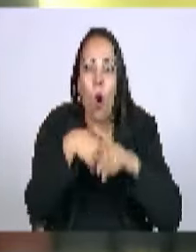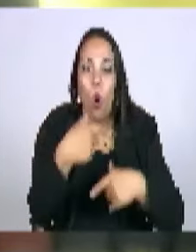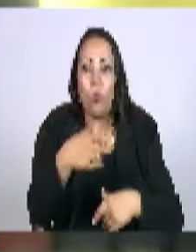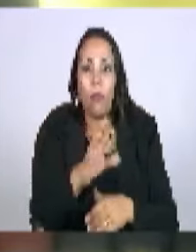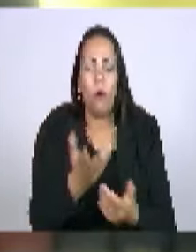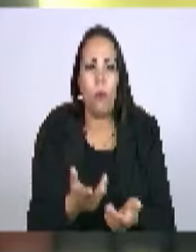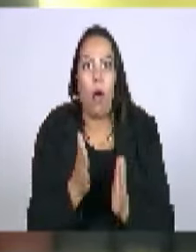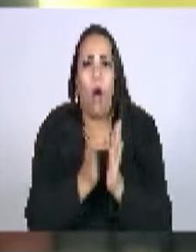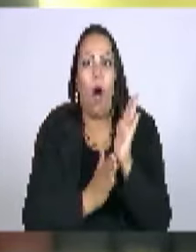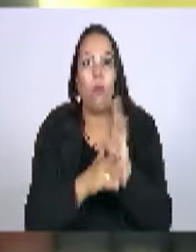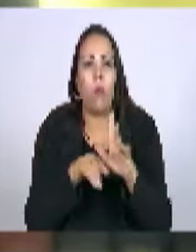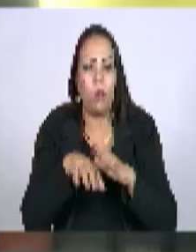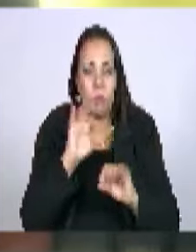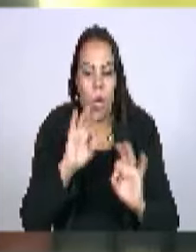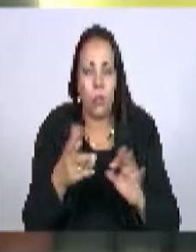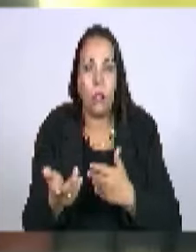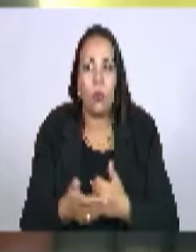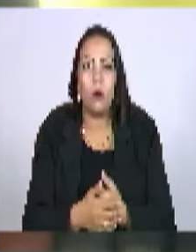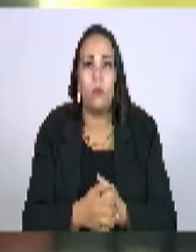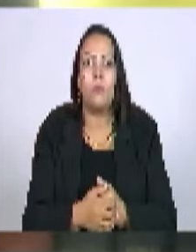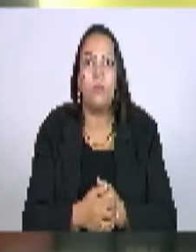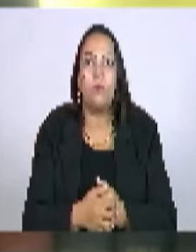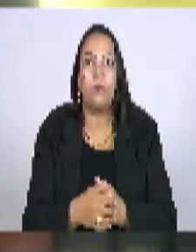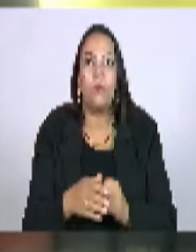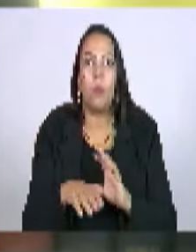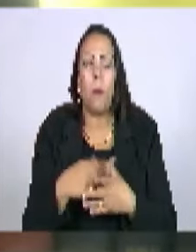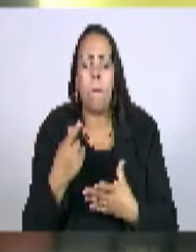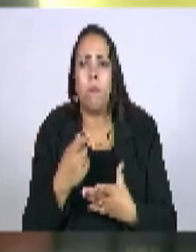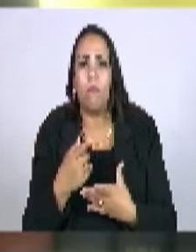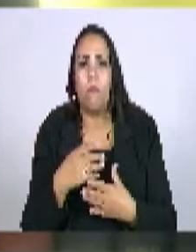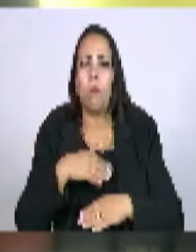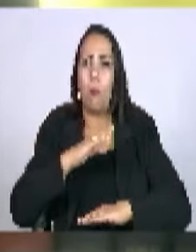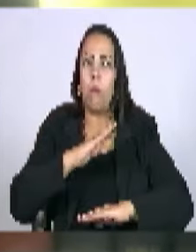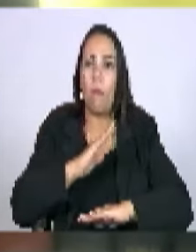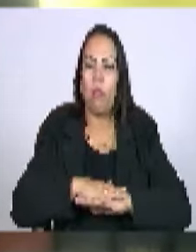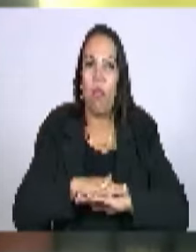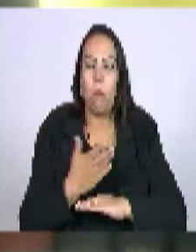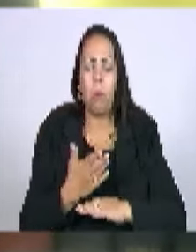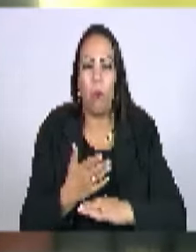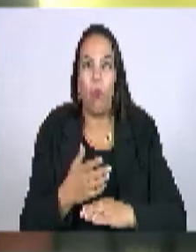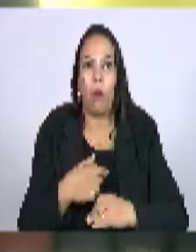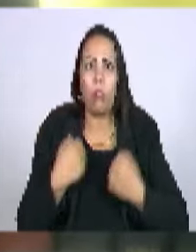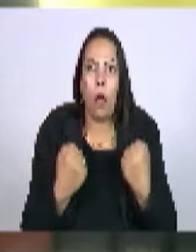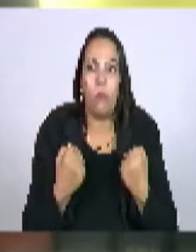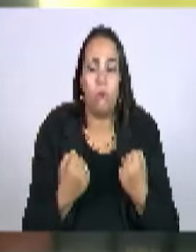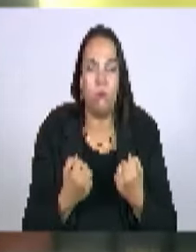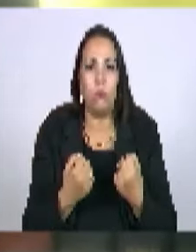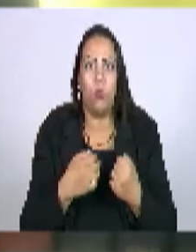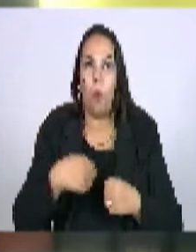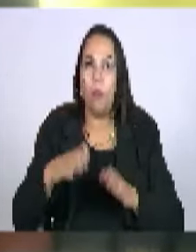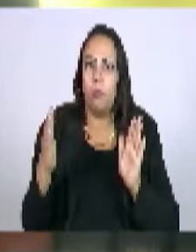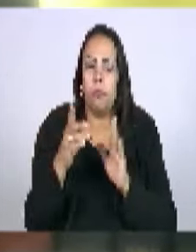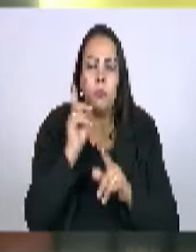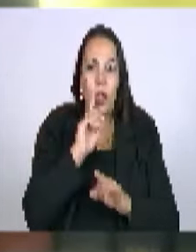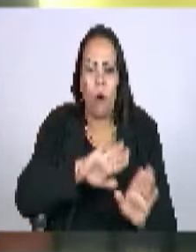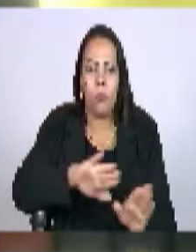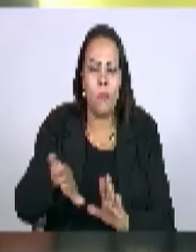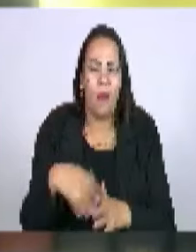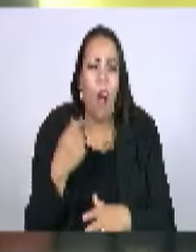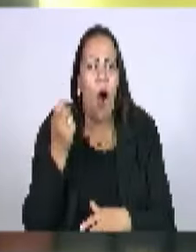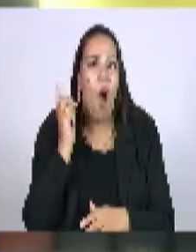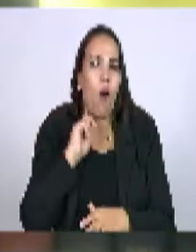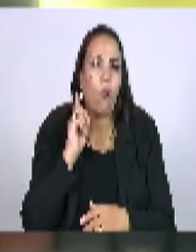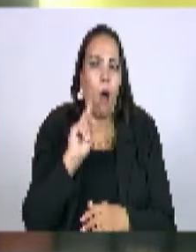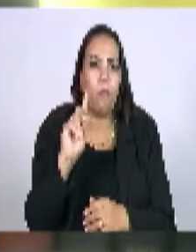خطير جدا وضد الاخلاقيات العلميه وضد المنهجيه وضد البحث العلمي يعني محتاجين